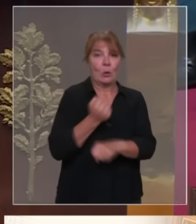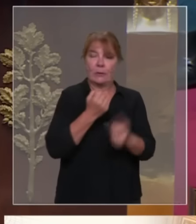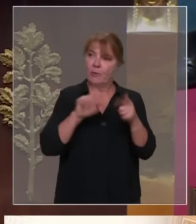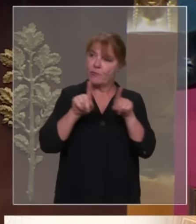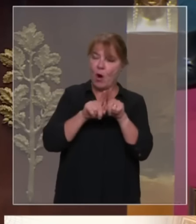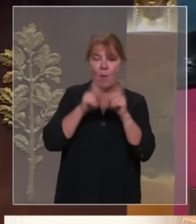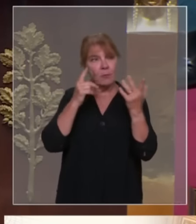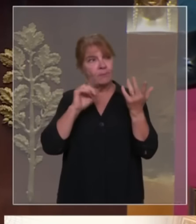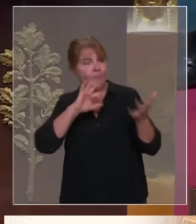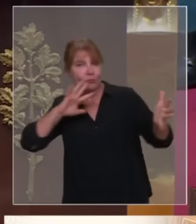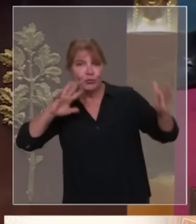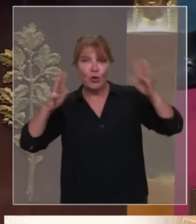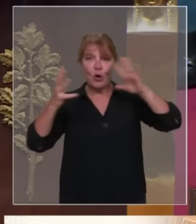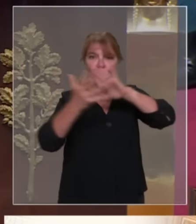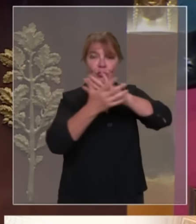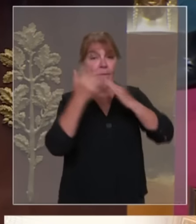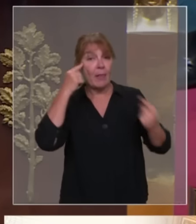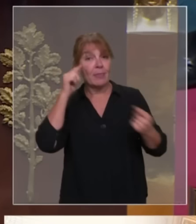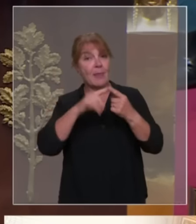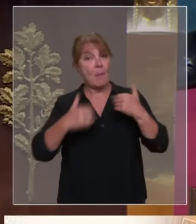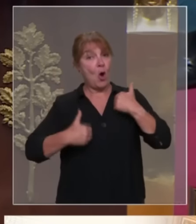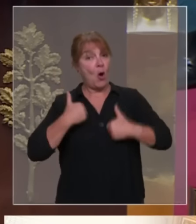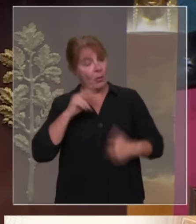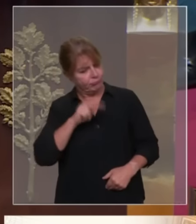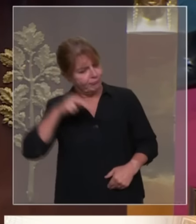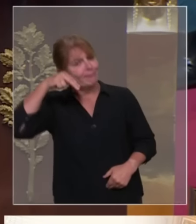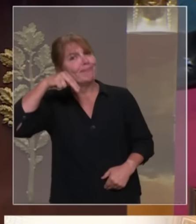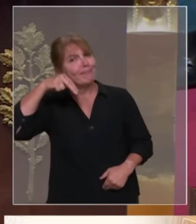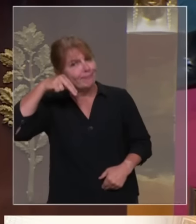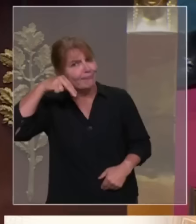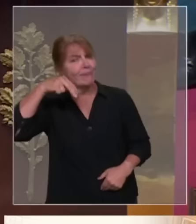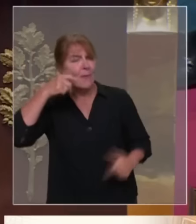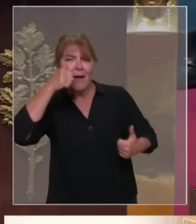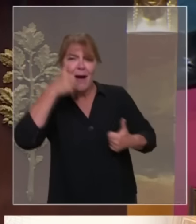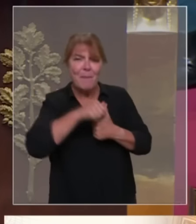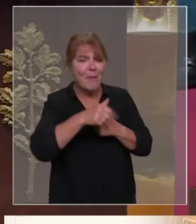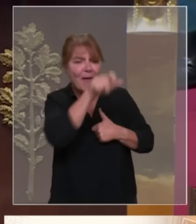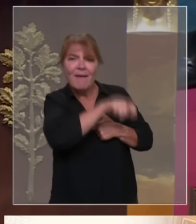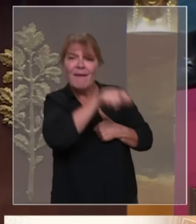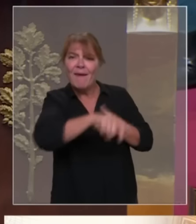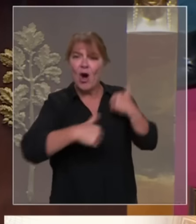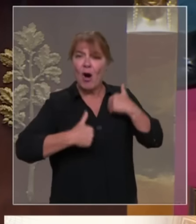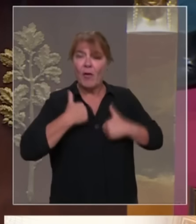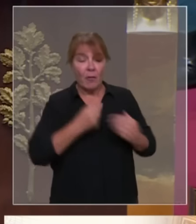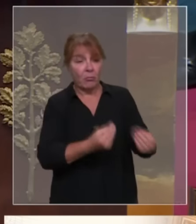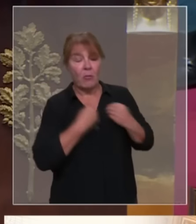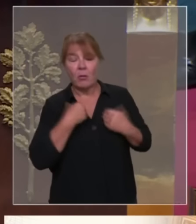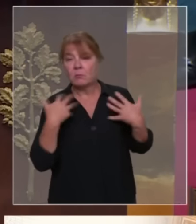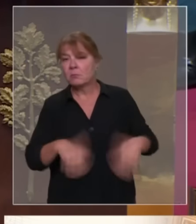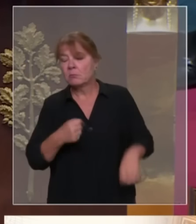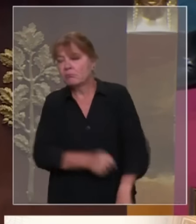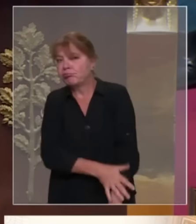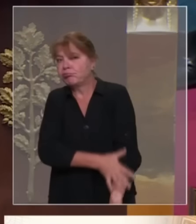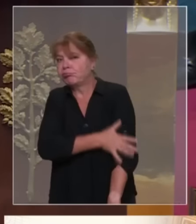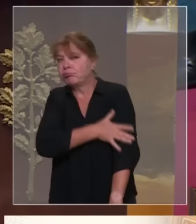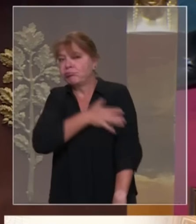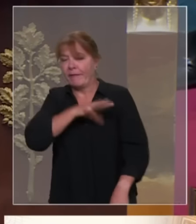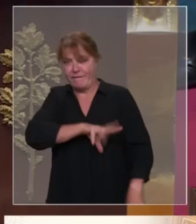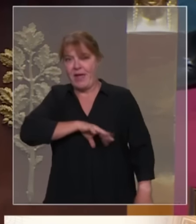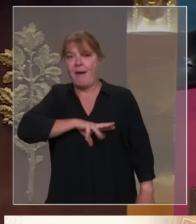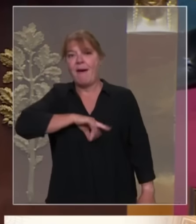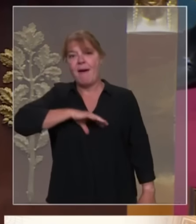notre regard sur le handicap. Tous ces athlètes paralympiques nous ont rendus fiers.